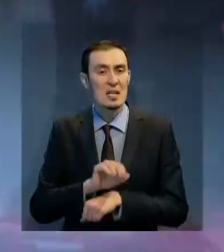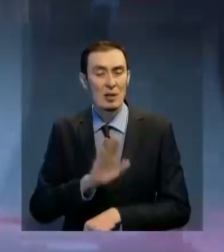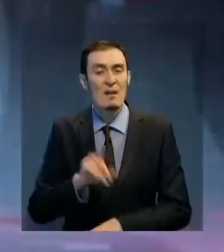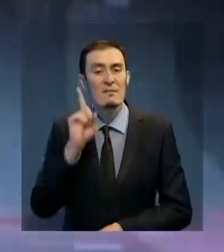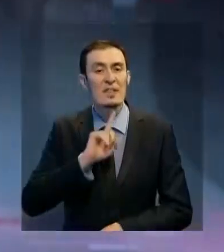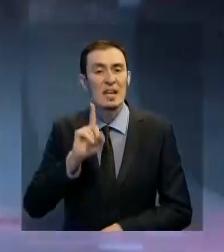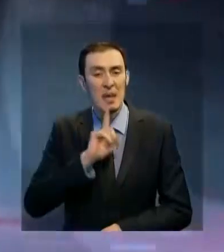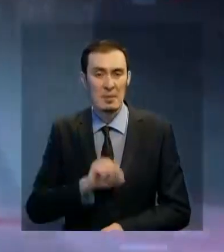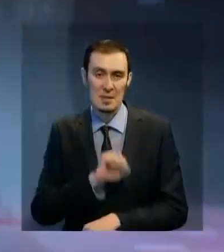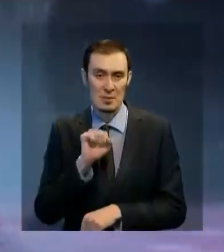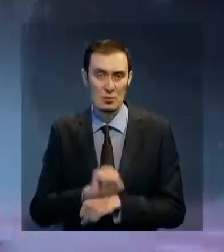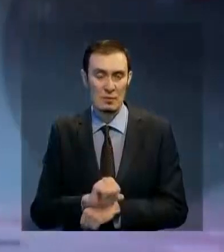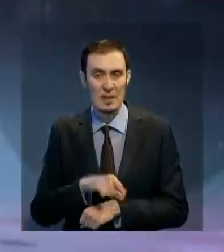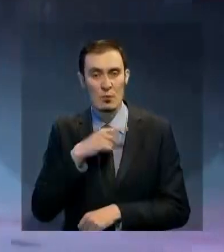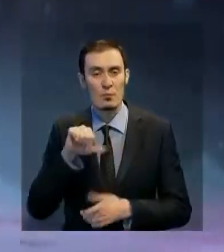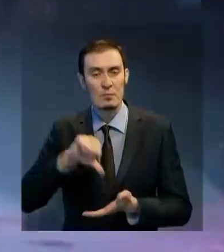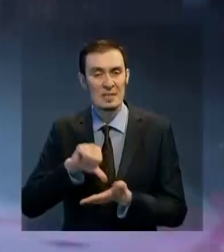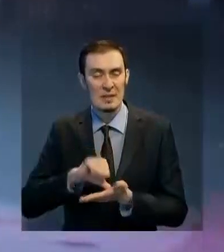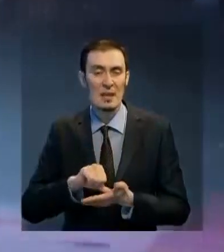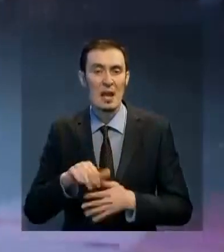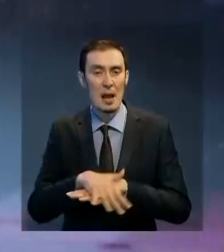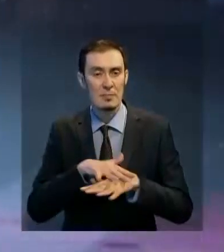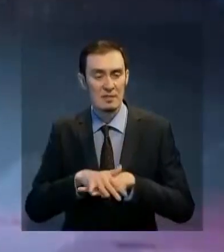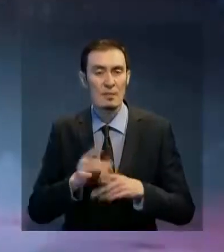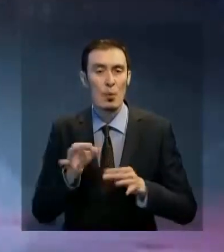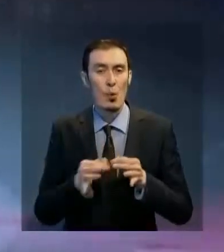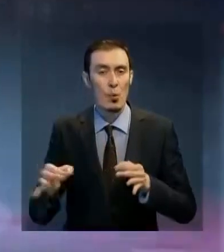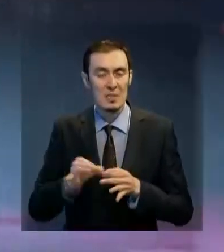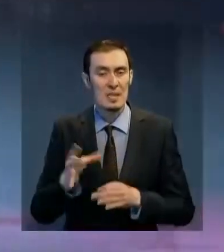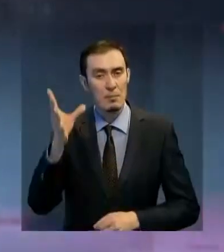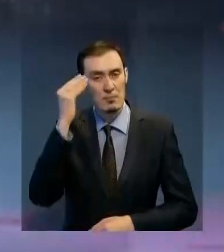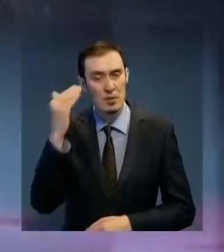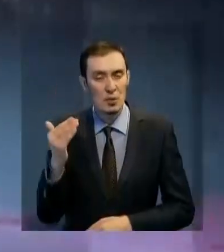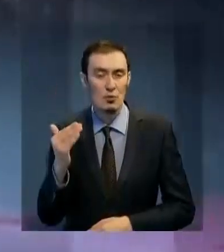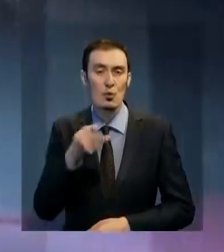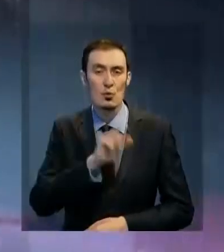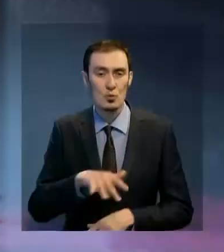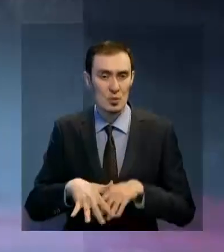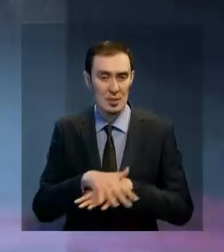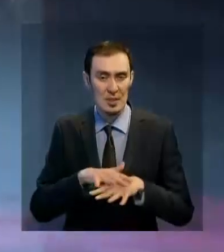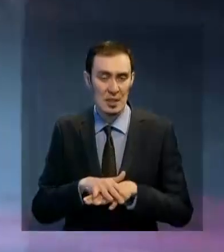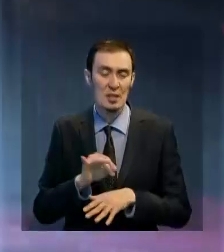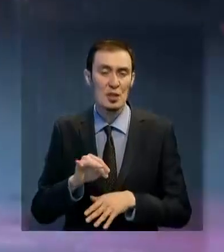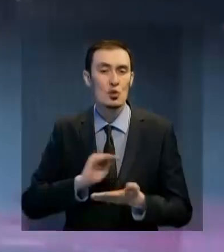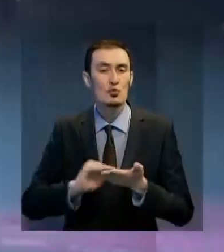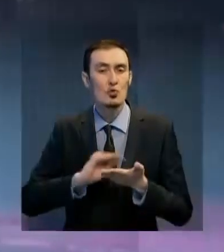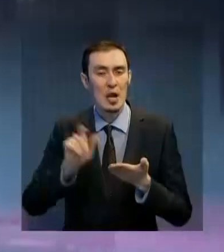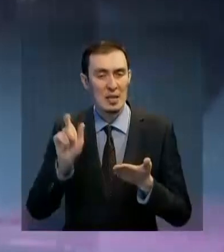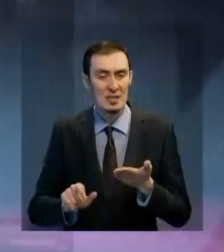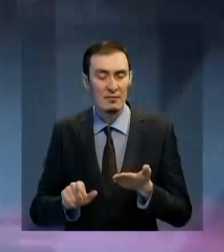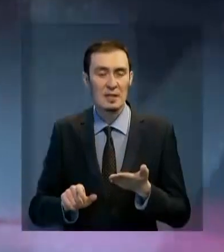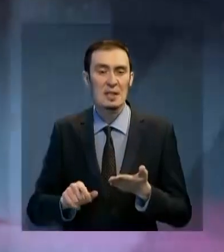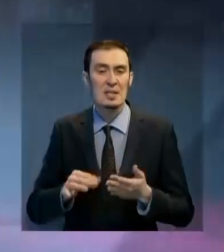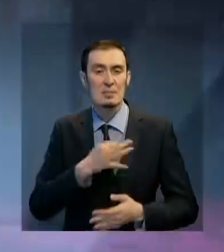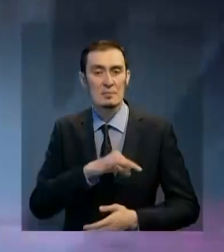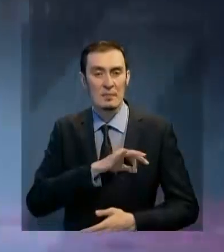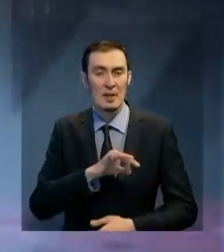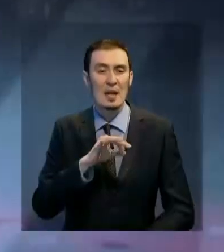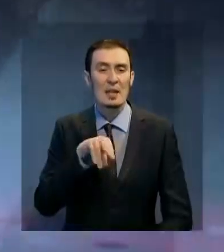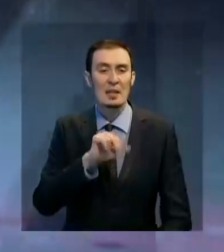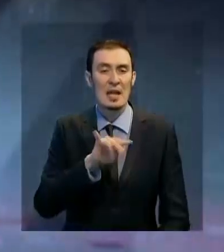а временно заморожен, уверены представители общественности региона. И мнение восточно-казахстанцев, и в частности журналиста и правозащитника